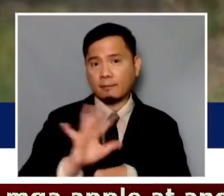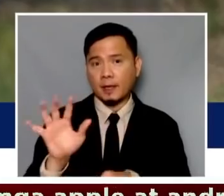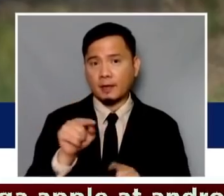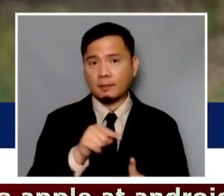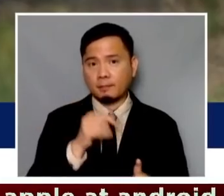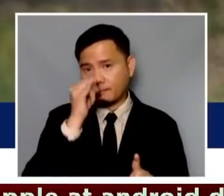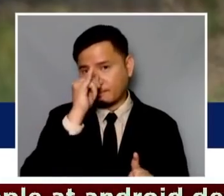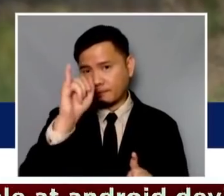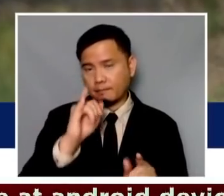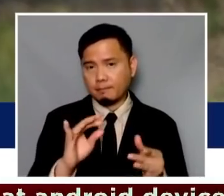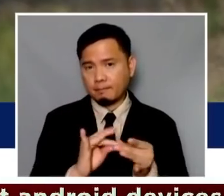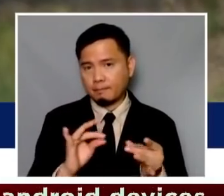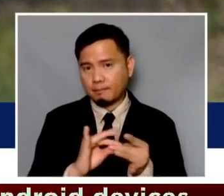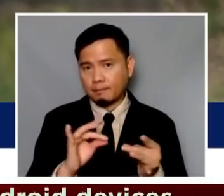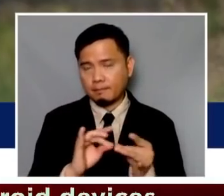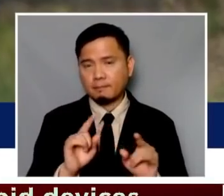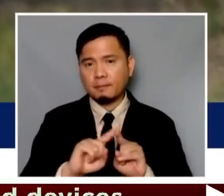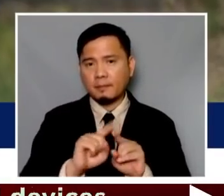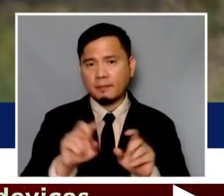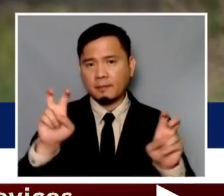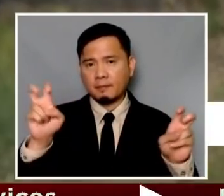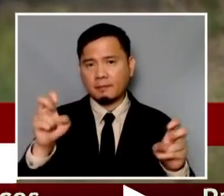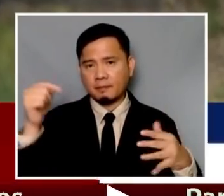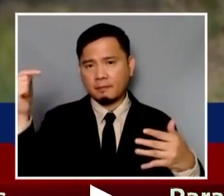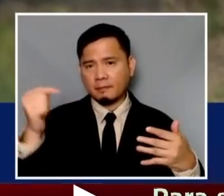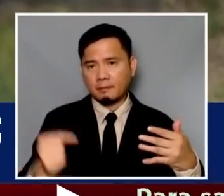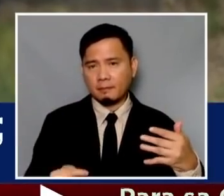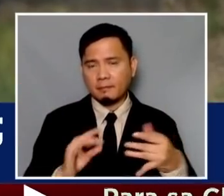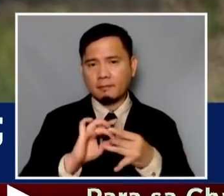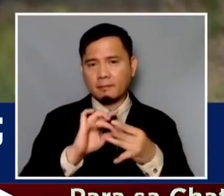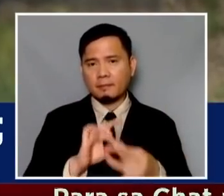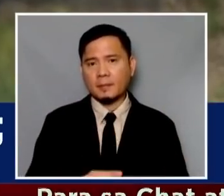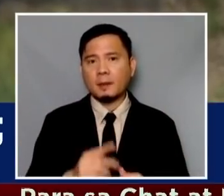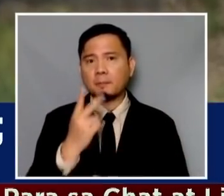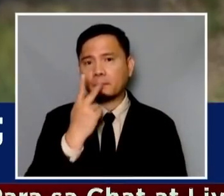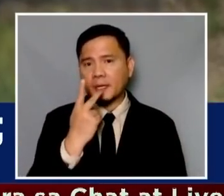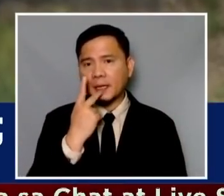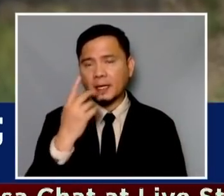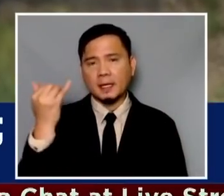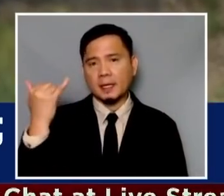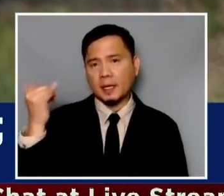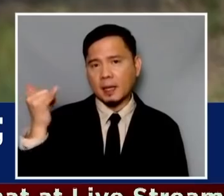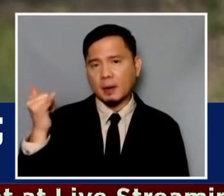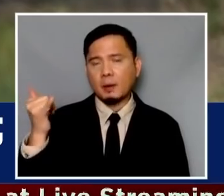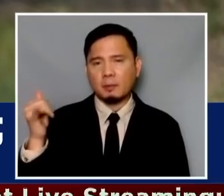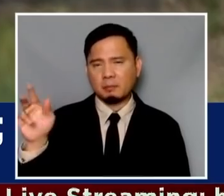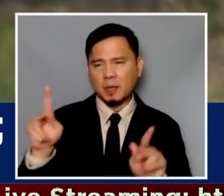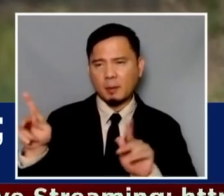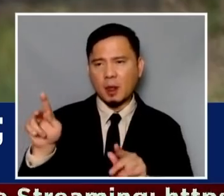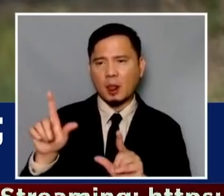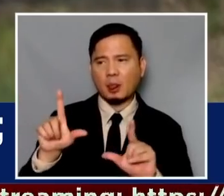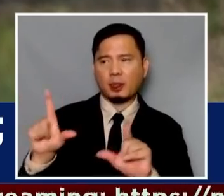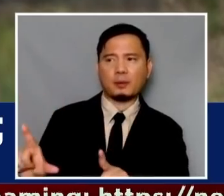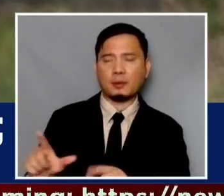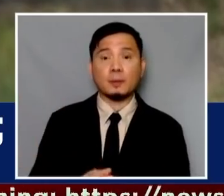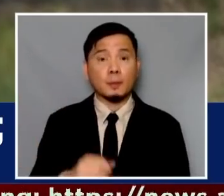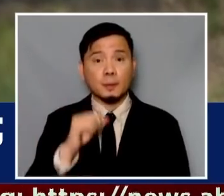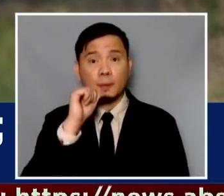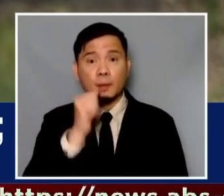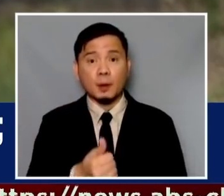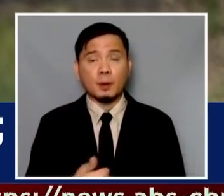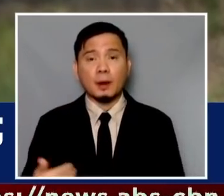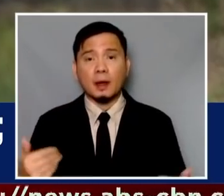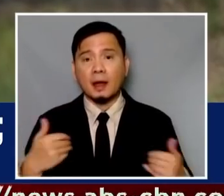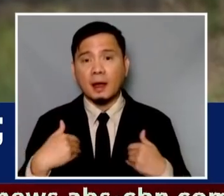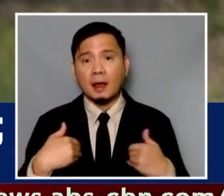Moreno Dumagoso ang mga isyu niya laban sa mga tinatawag niyang pink at dilaw. At bukas, may 17 araw na lang siyang